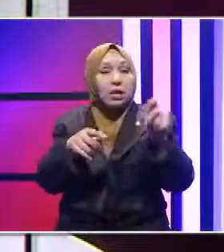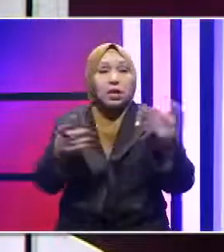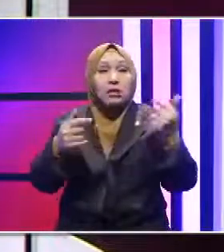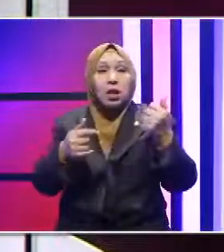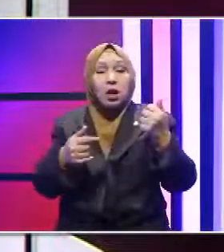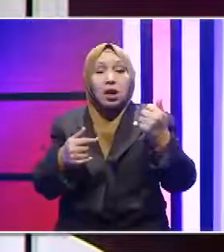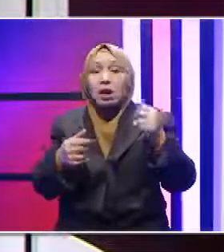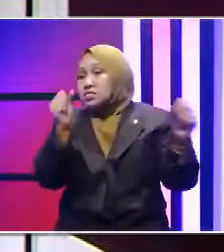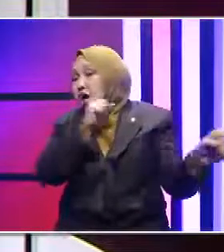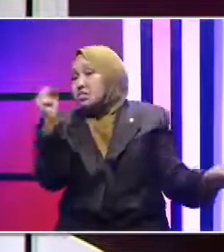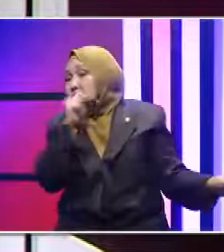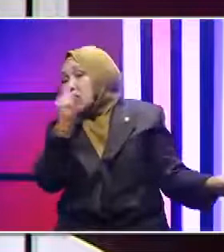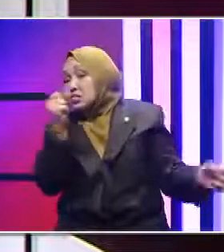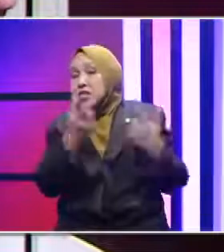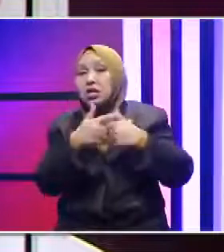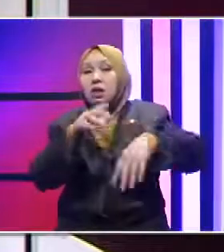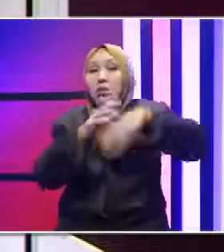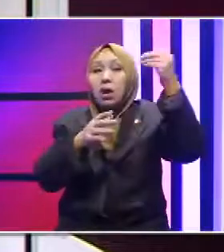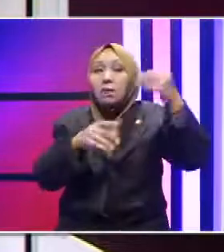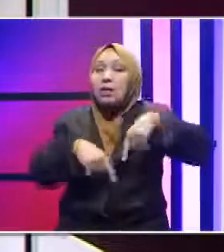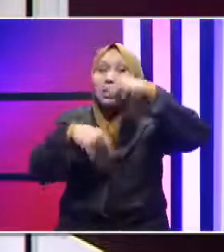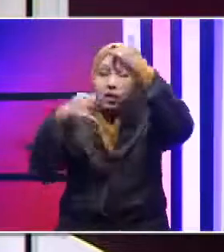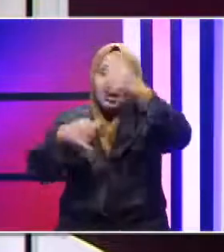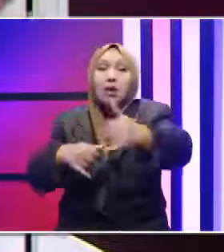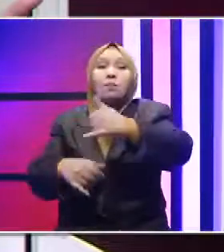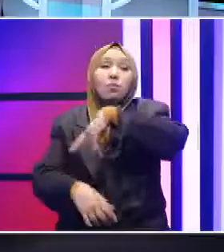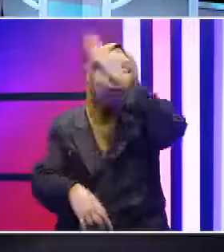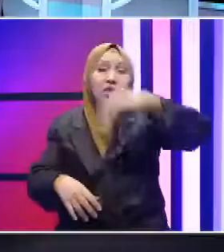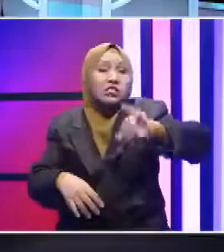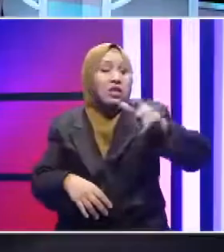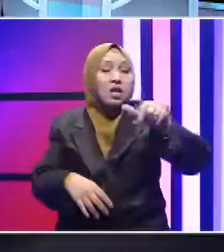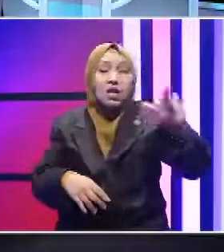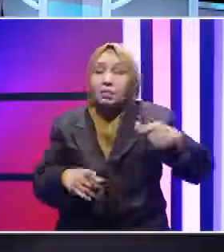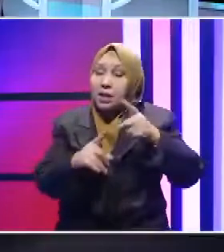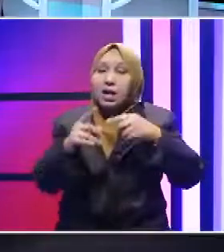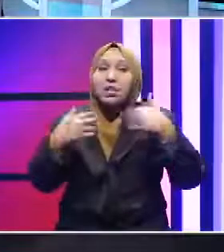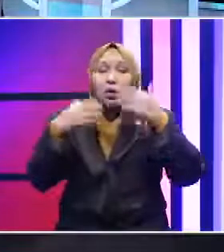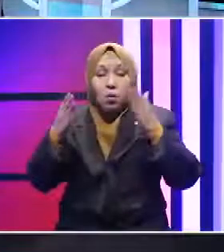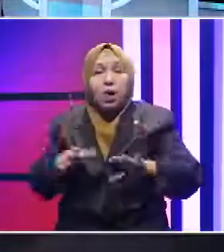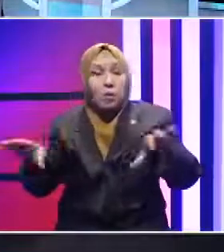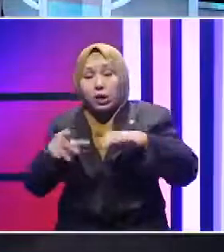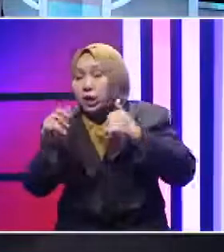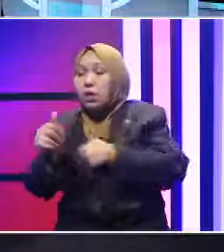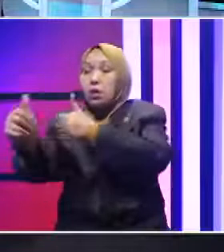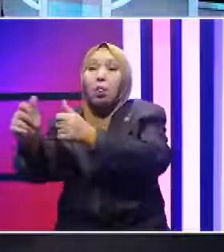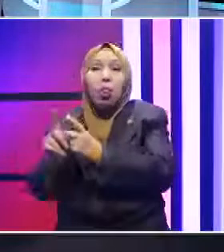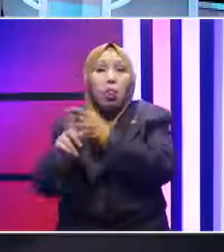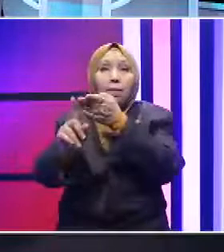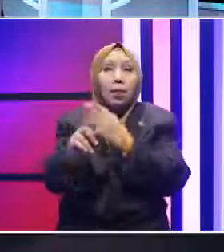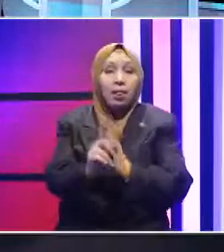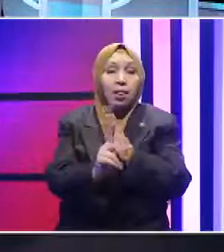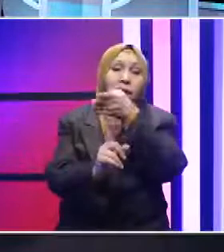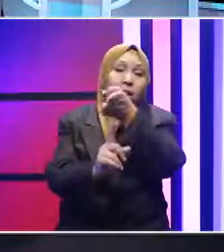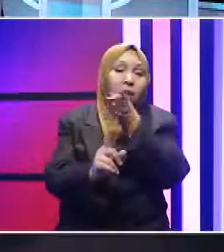daripada luar, pergi ke mana, Bukit Jalil apa sebagainya, dia ikut ke sana. Bila ada orang buat ke sini, dia ikut sana. Bila ini trend